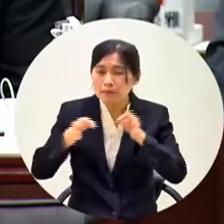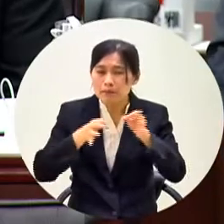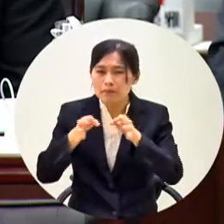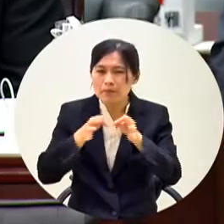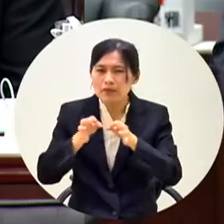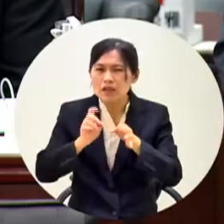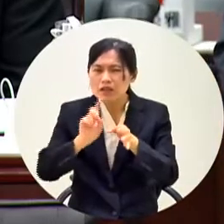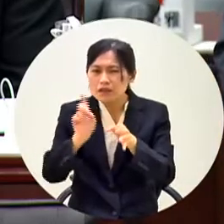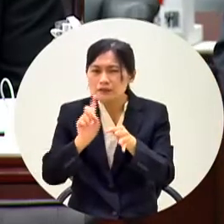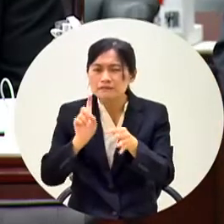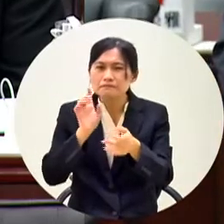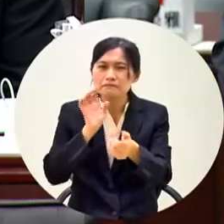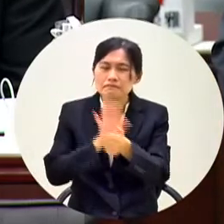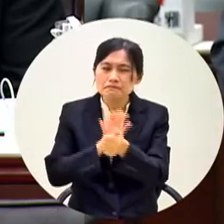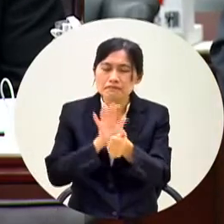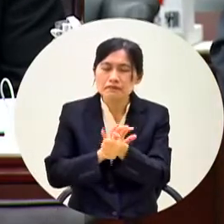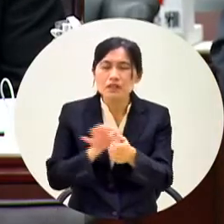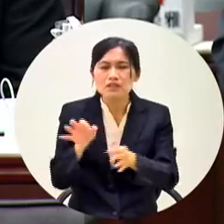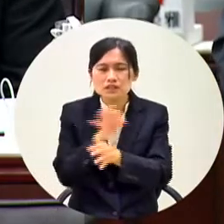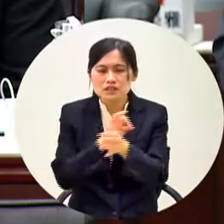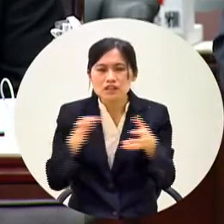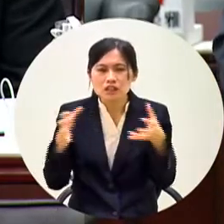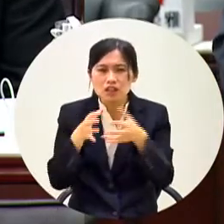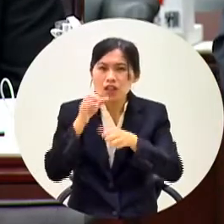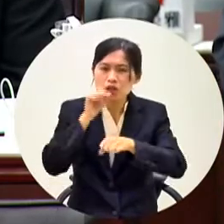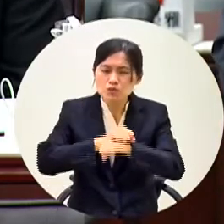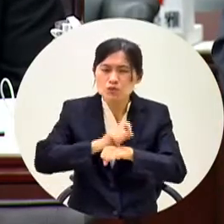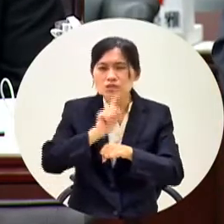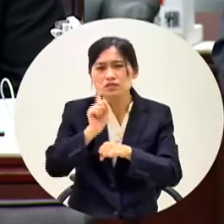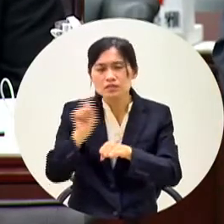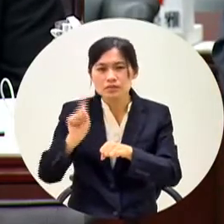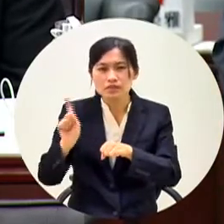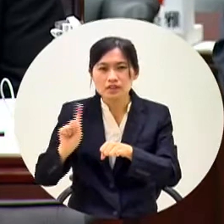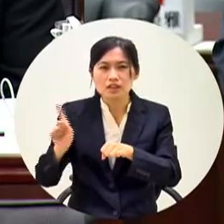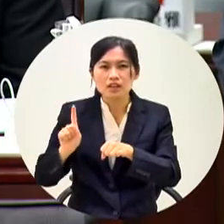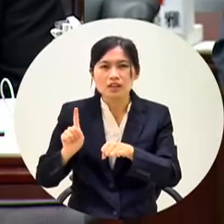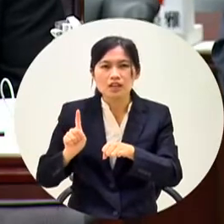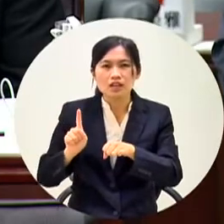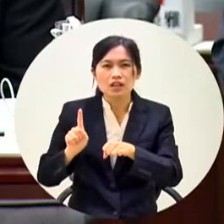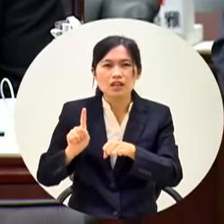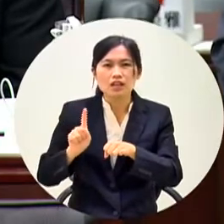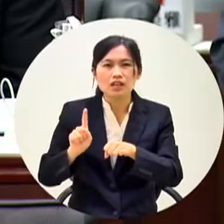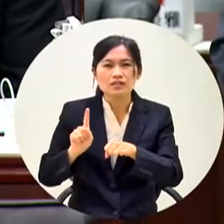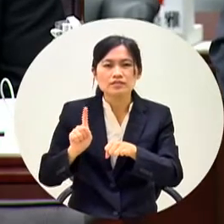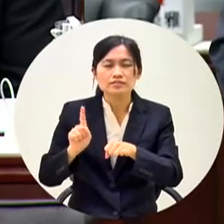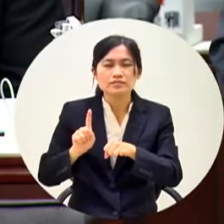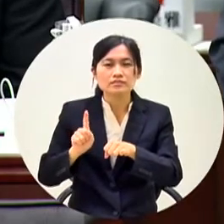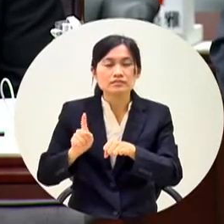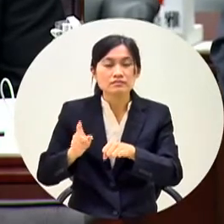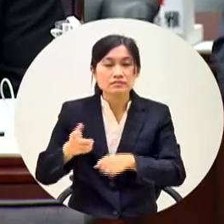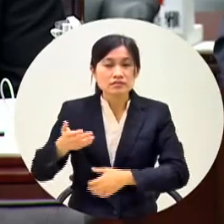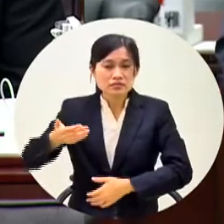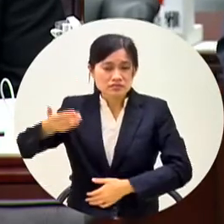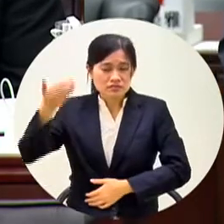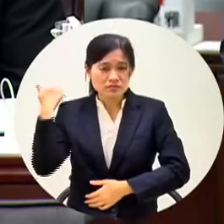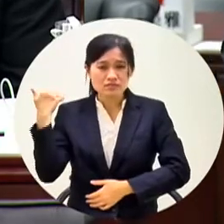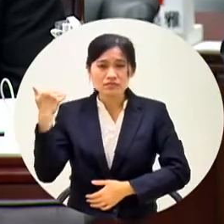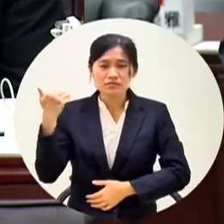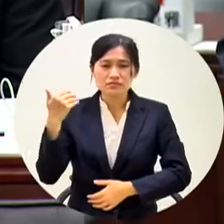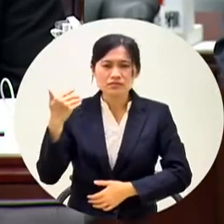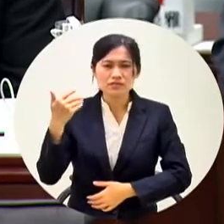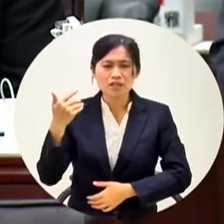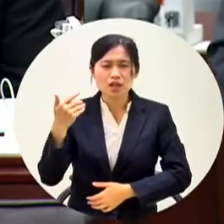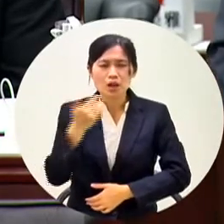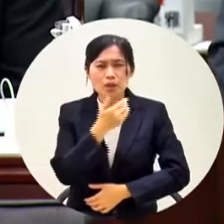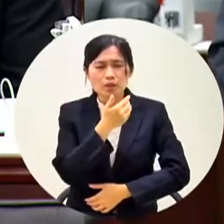的经济合作会从过去从不管是双边拜登上任之后